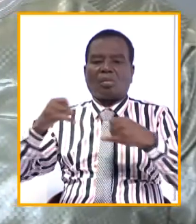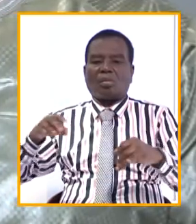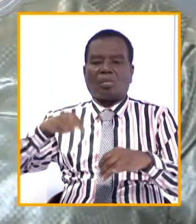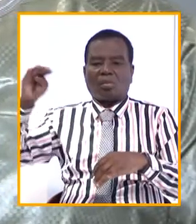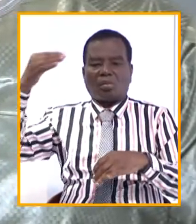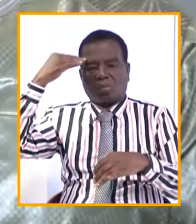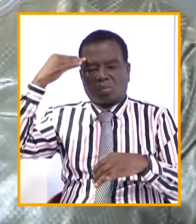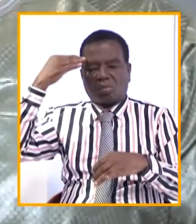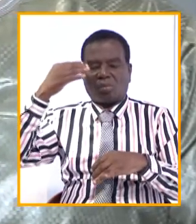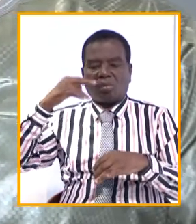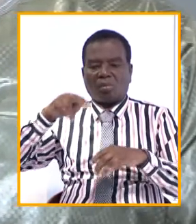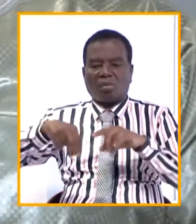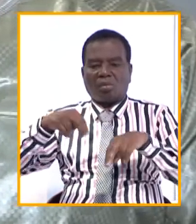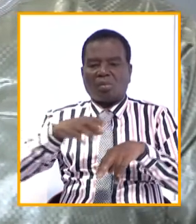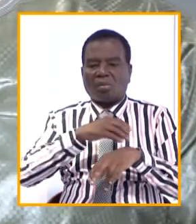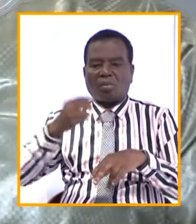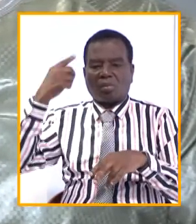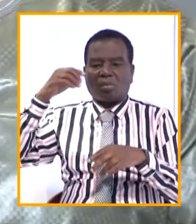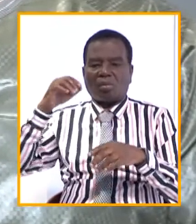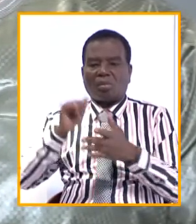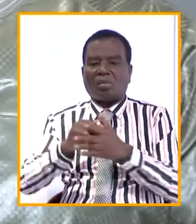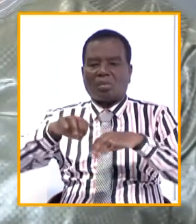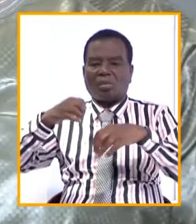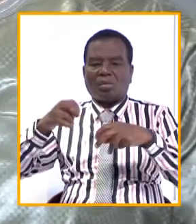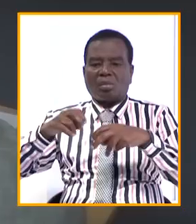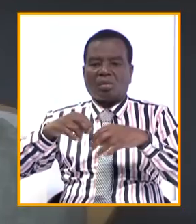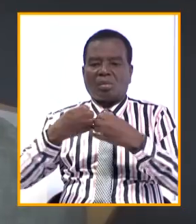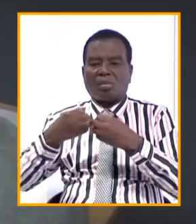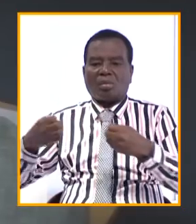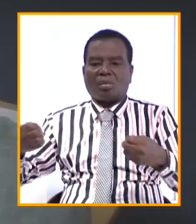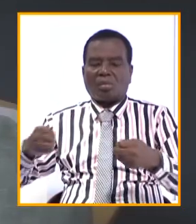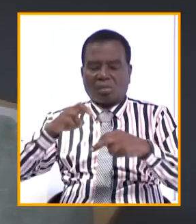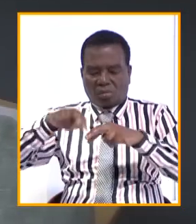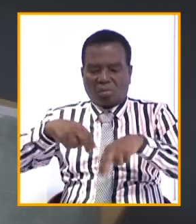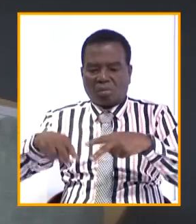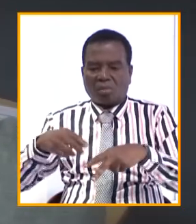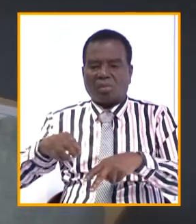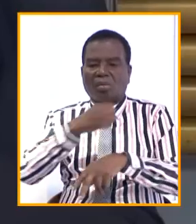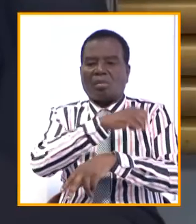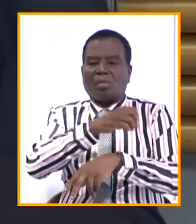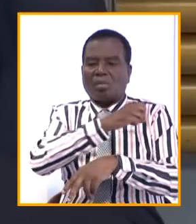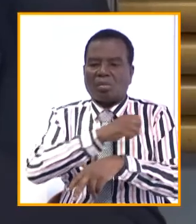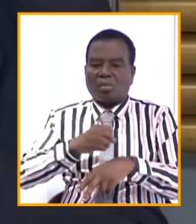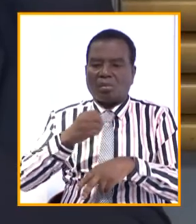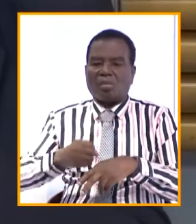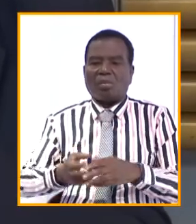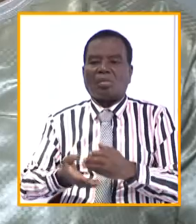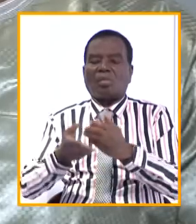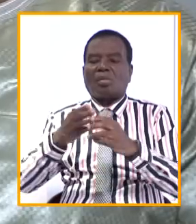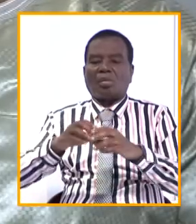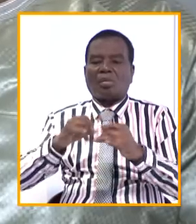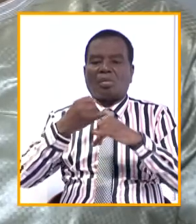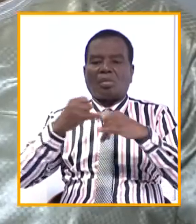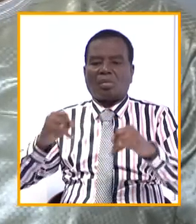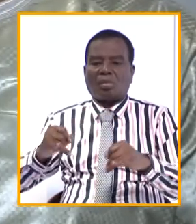un projet de recherche donné, à cette équipe de recherche, les Suisses associent une entreprise ou un ministère pour la valorisation économique